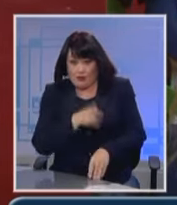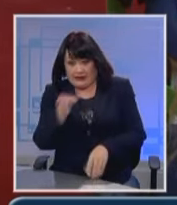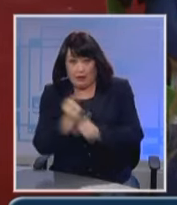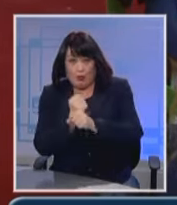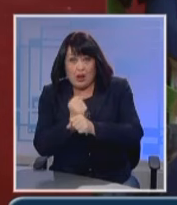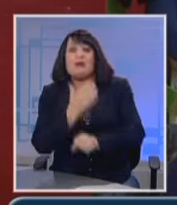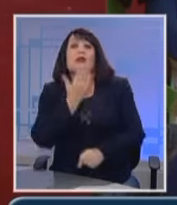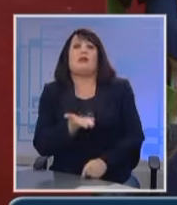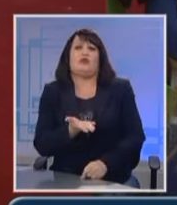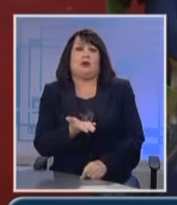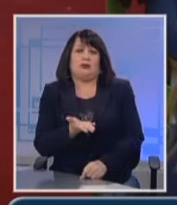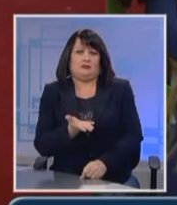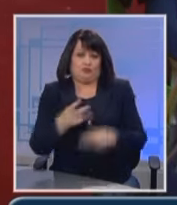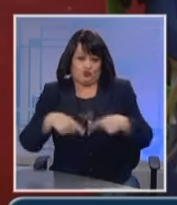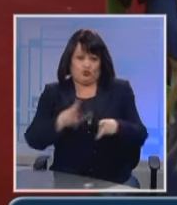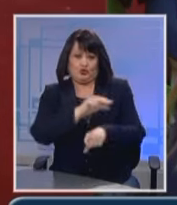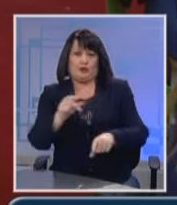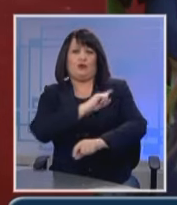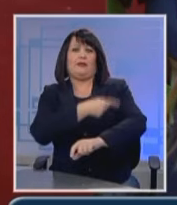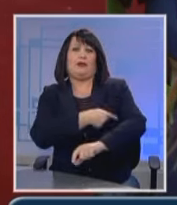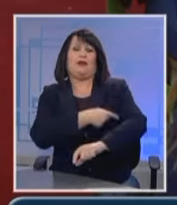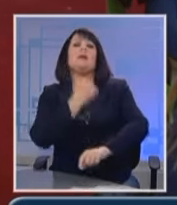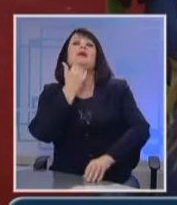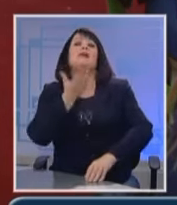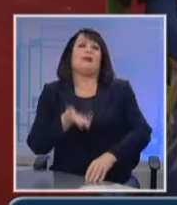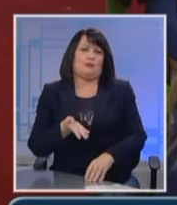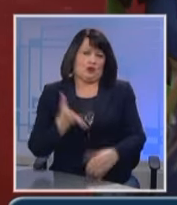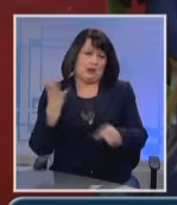τομείς με το ίδιο σθένος και με την ίδια...